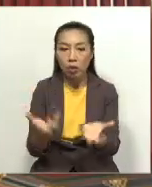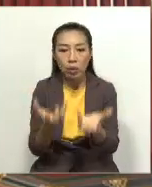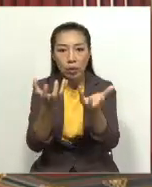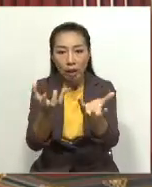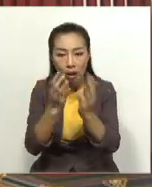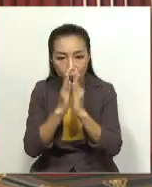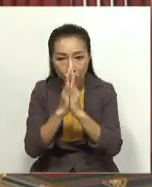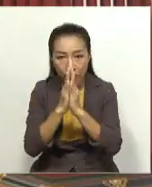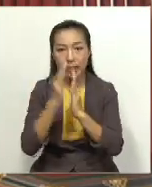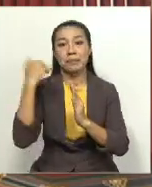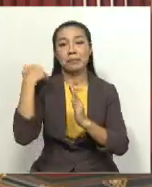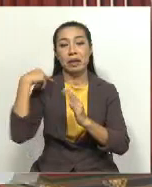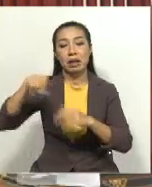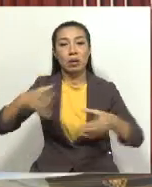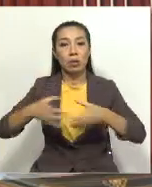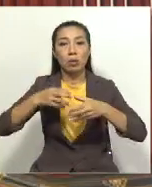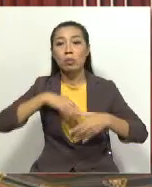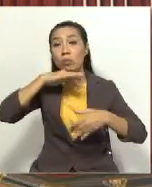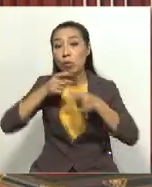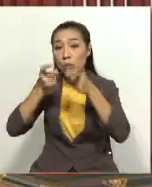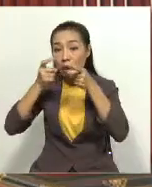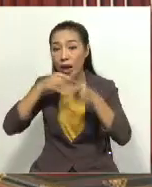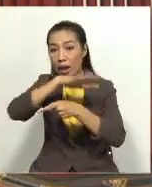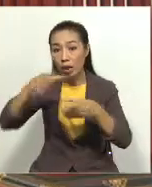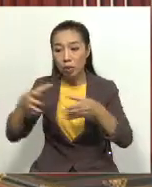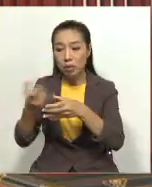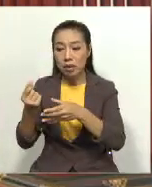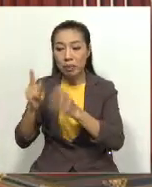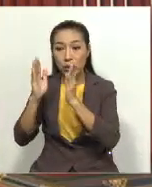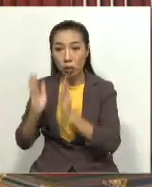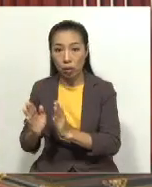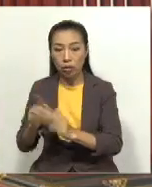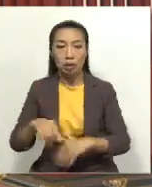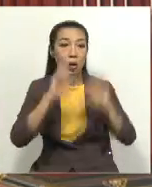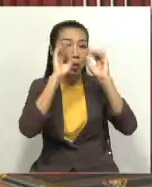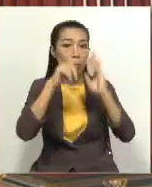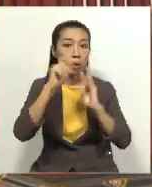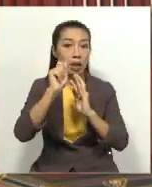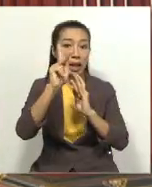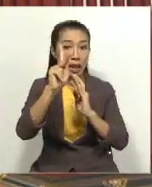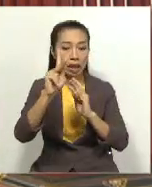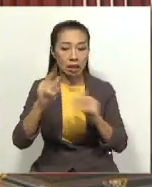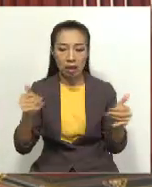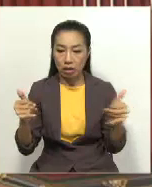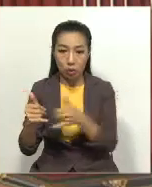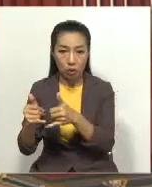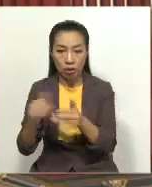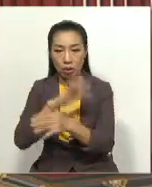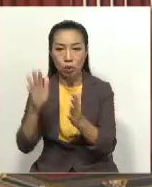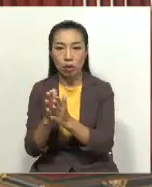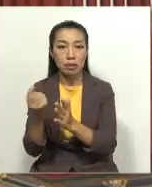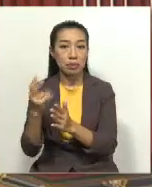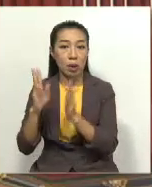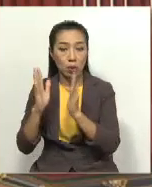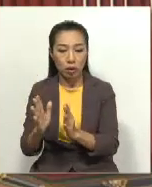ครับโดยน้องๆทีมหมูป่าอะคาเดมี่แม่สาย 11คนรวมทั้งโค้ชเอกรวมเป็น 12คนก็ได้มาร่วมในพิธีบวงสรวงซึ่ง